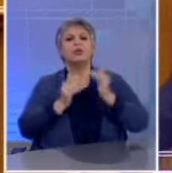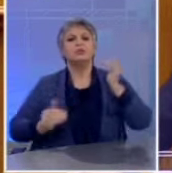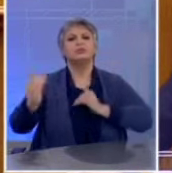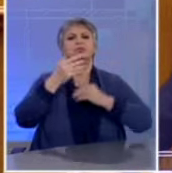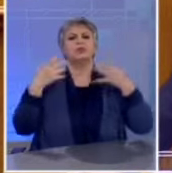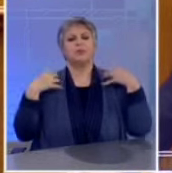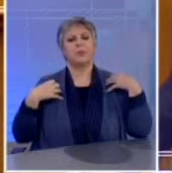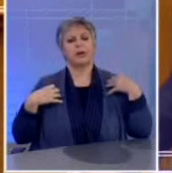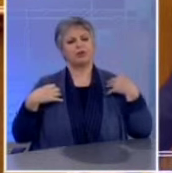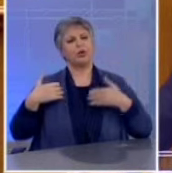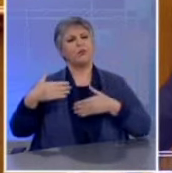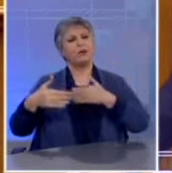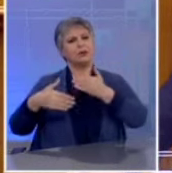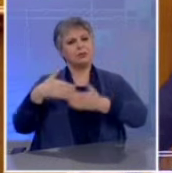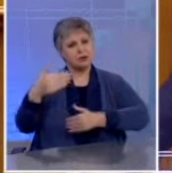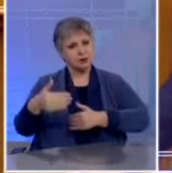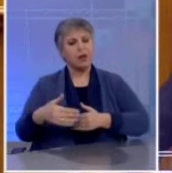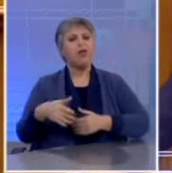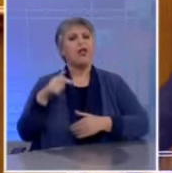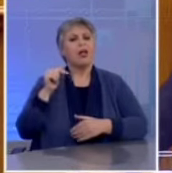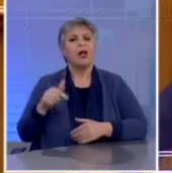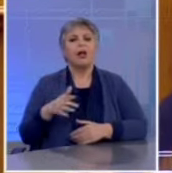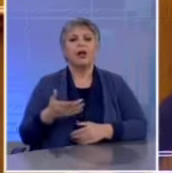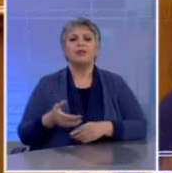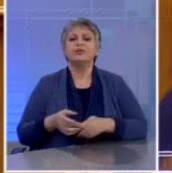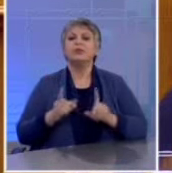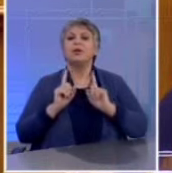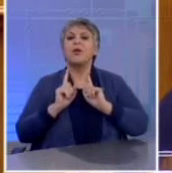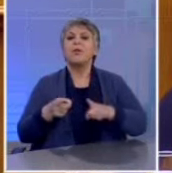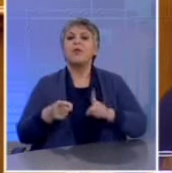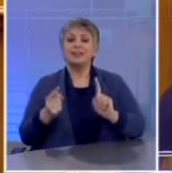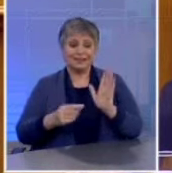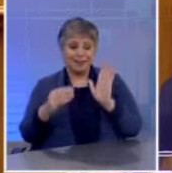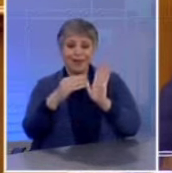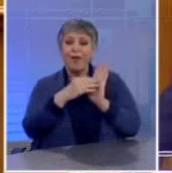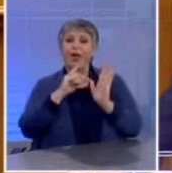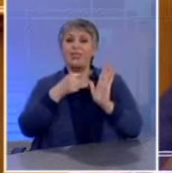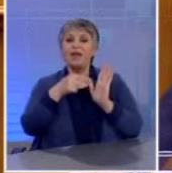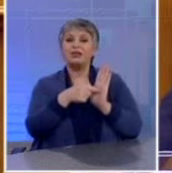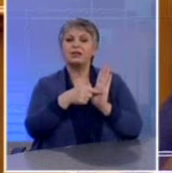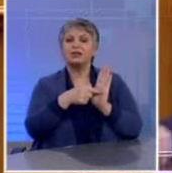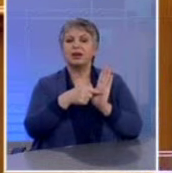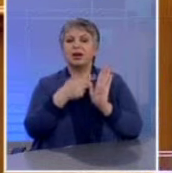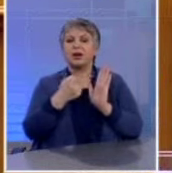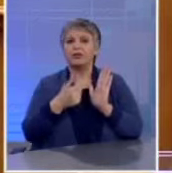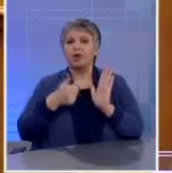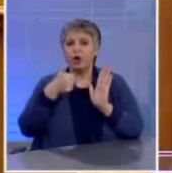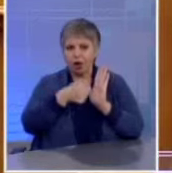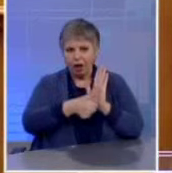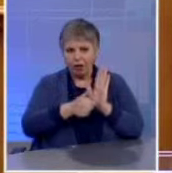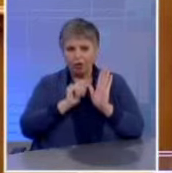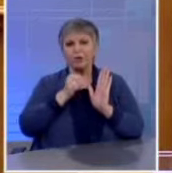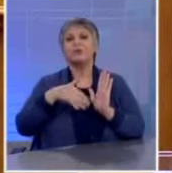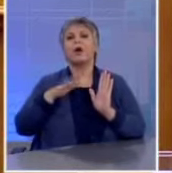όμως, χαρακτήρισαν τη διάταξη αυτή αντισυνταγματική, σώζοντας την τιμή του ελληνικού δικαιοκρατικού